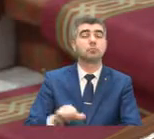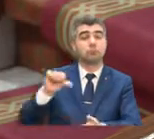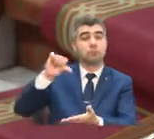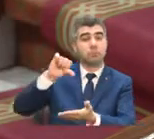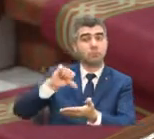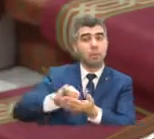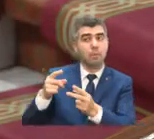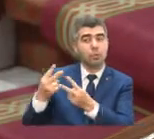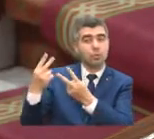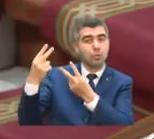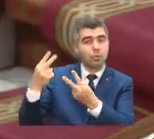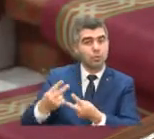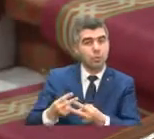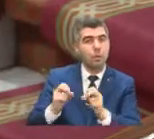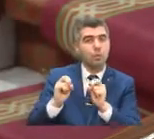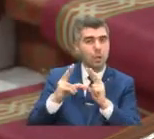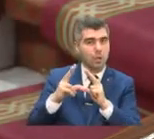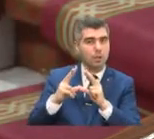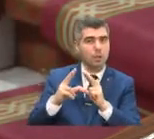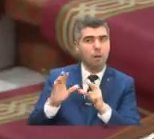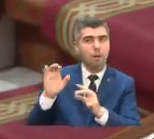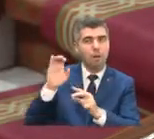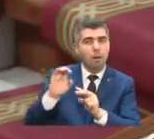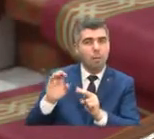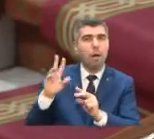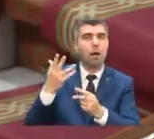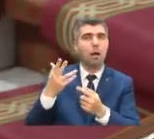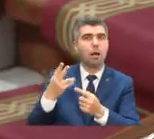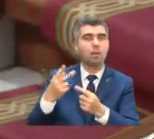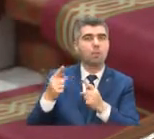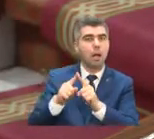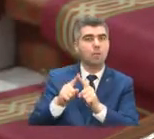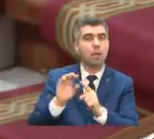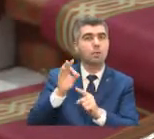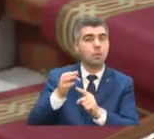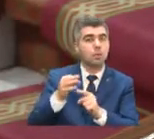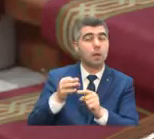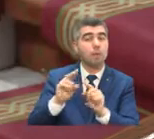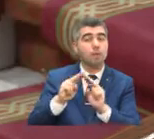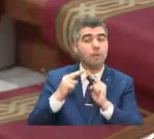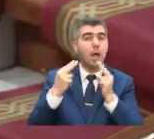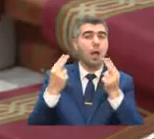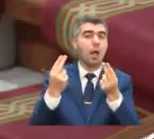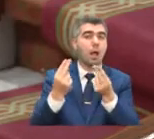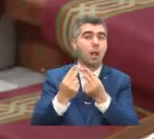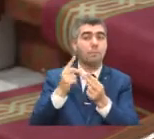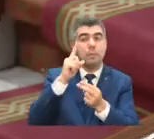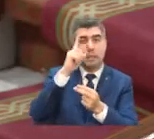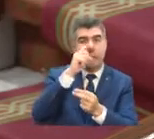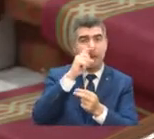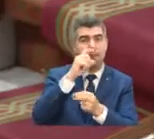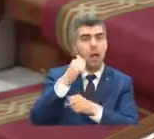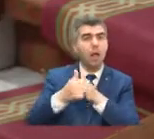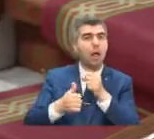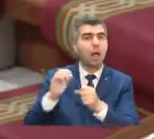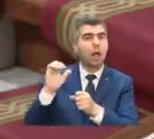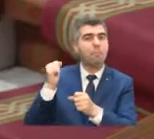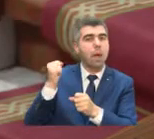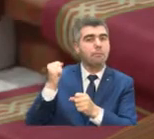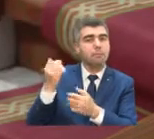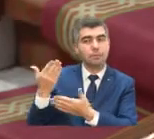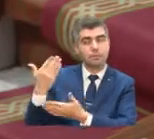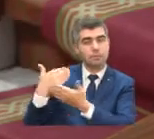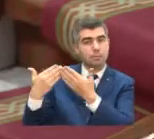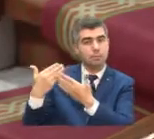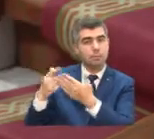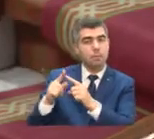كتجلب مستثمرين أجانب، يعني من المستوى العالي اللي كان صعب هاد السنوات الأخيرة أنها تخرج من المنطقة ديال